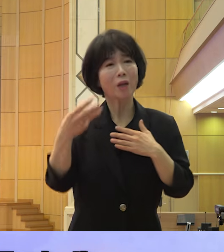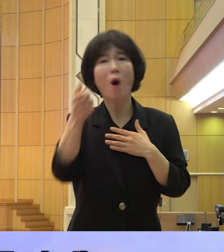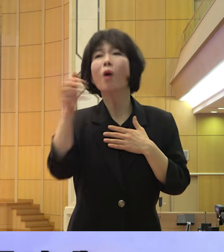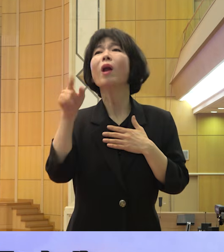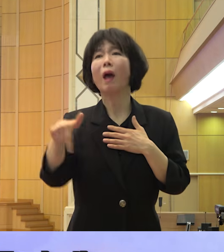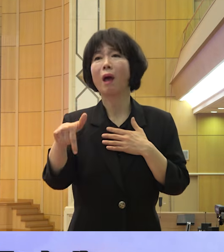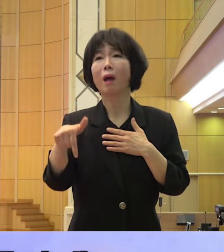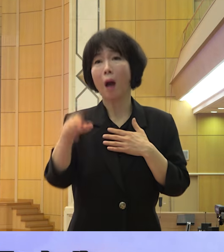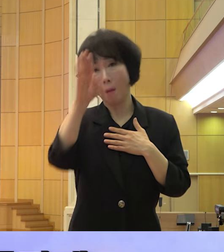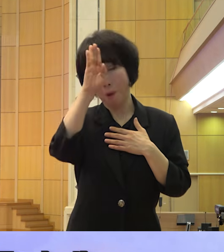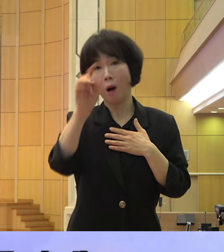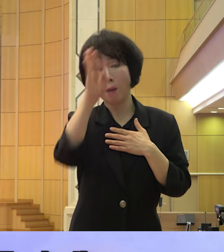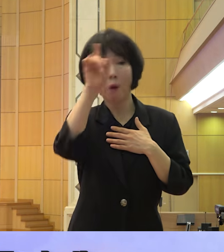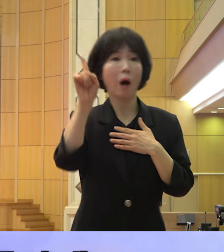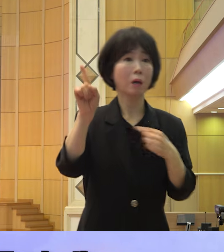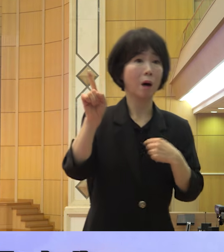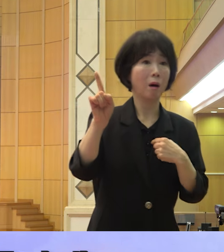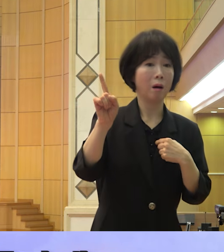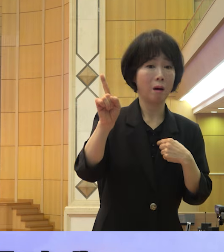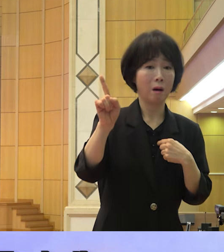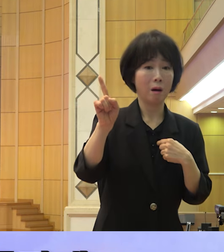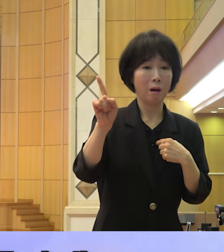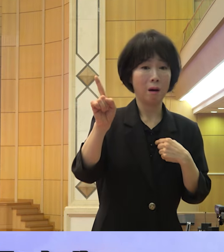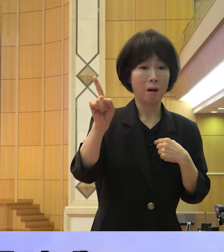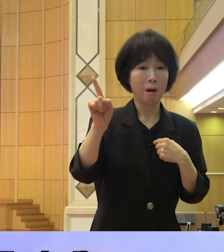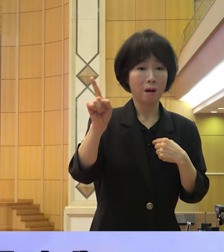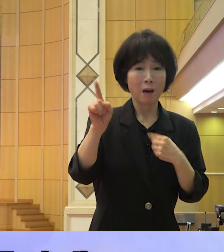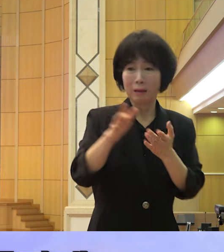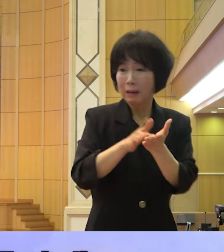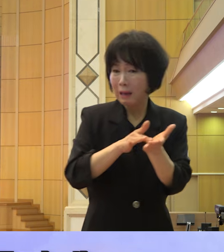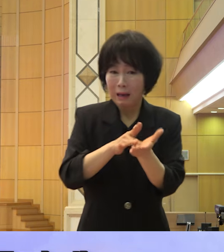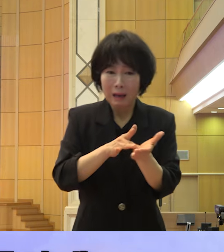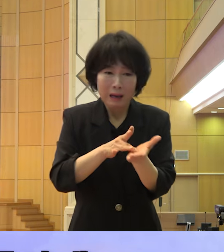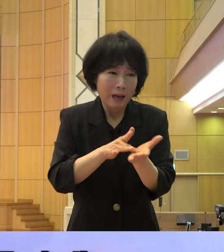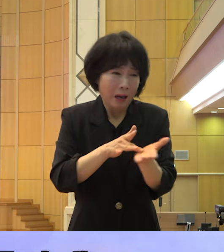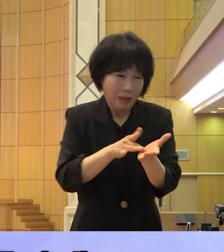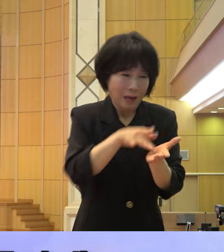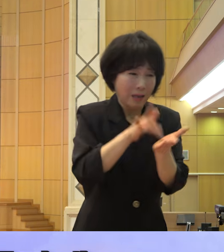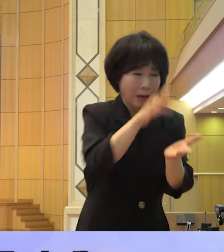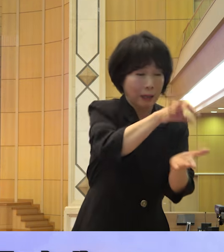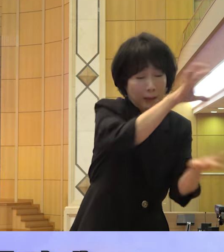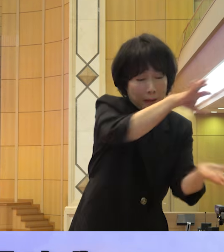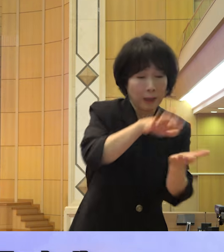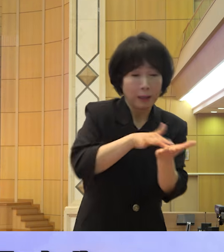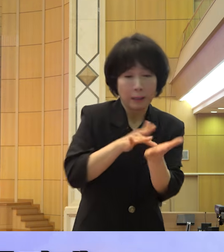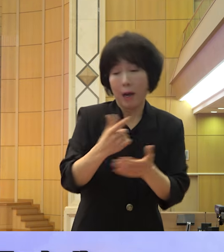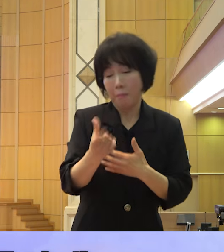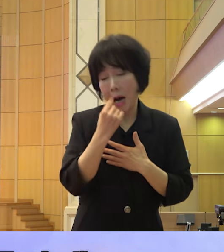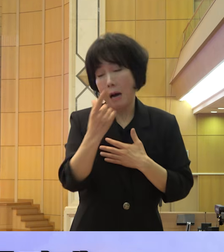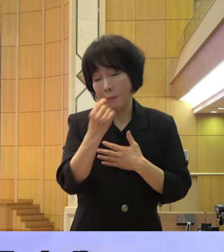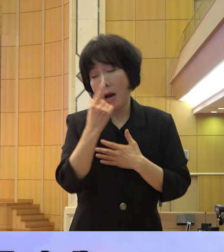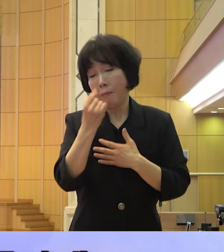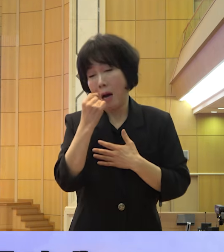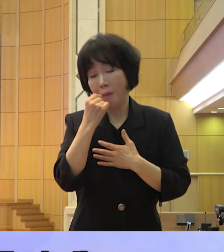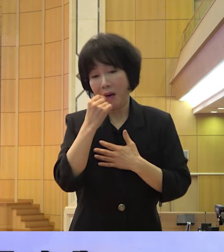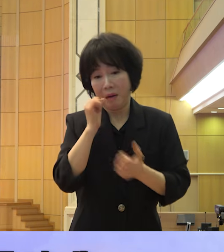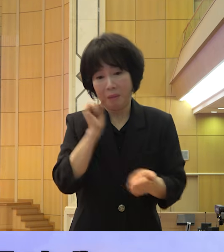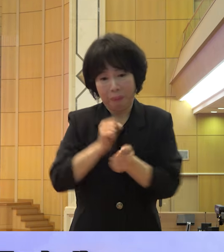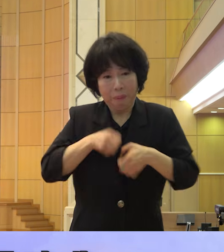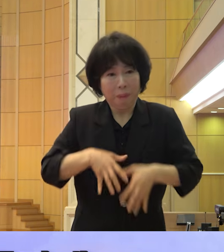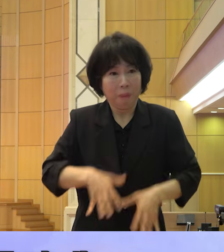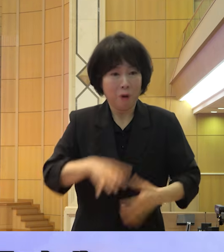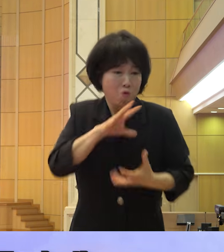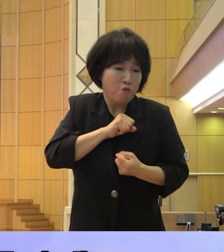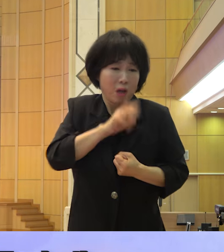하나밖에 병든 게 없는데 그것 때문에 약을 먹는데 독한 약 먹다가 위장 다 버려서 위장병 걸렸지.